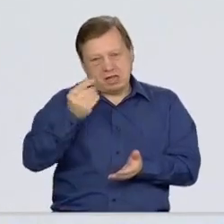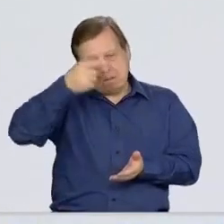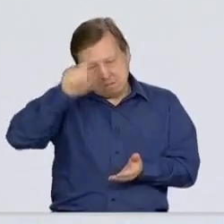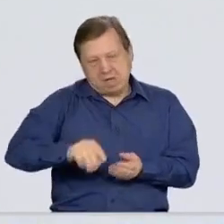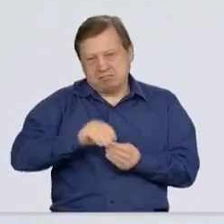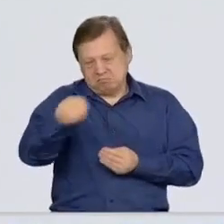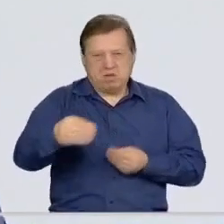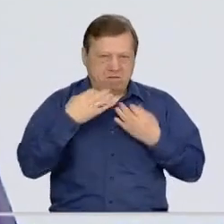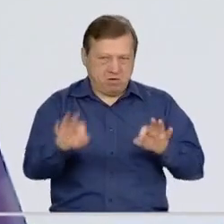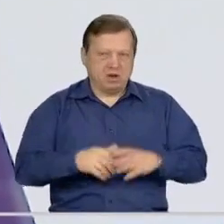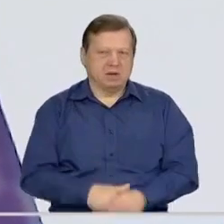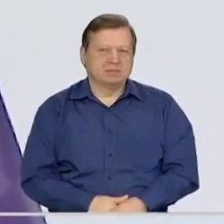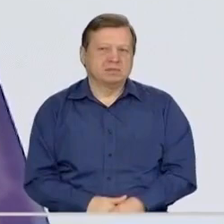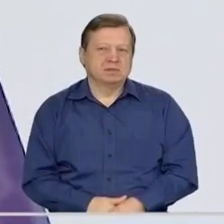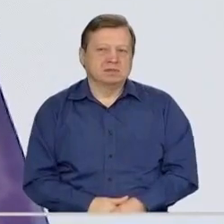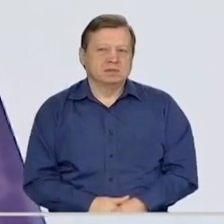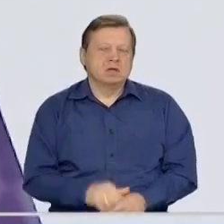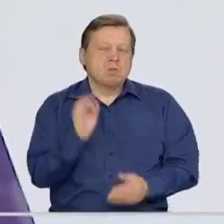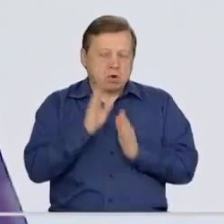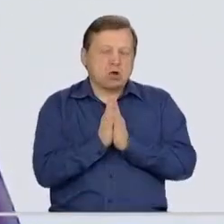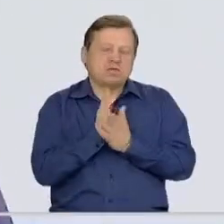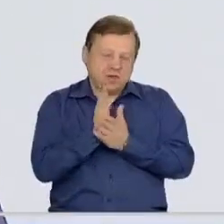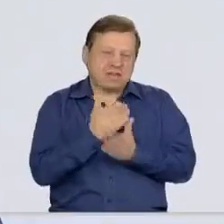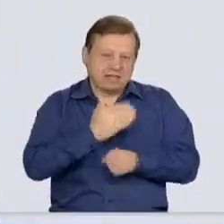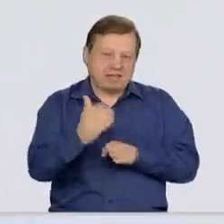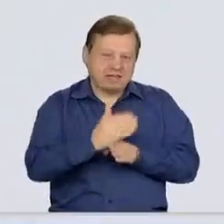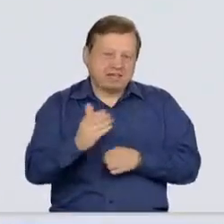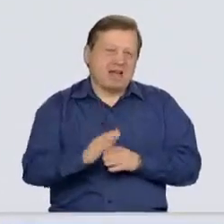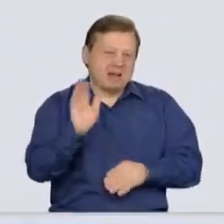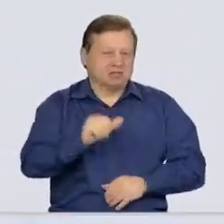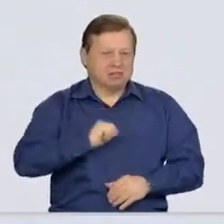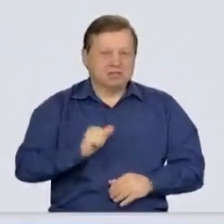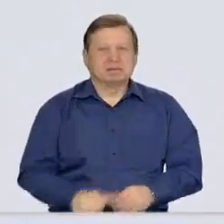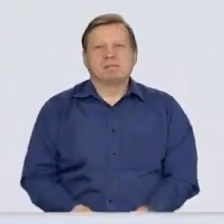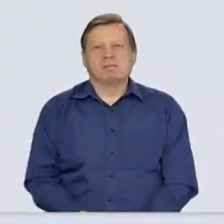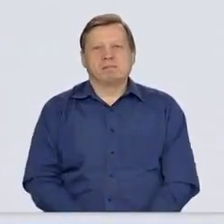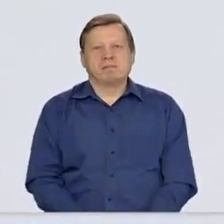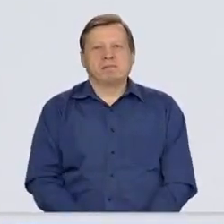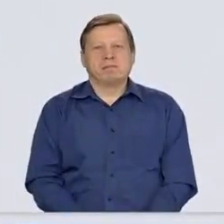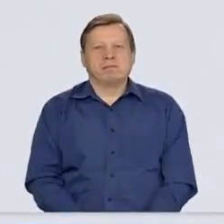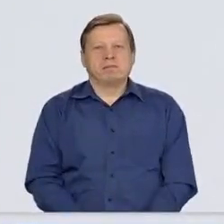zobowiązania. Polecamy się, proszę nie tracić wiary siebie i w swoje nawet najdrobniejsze biznesy.